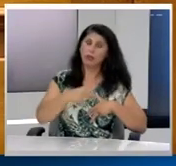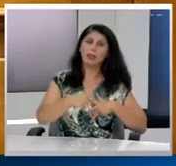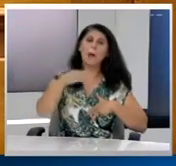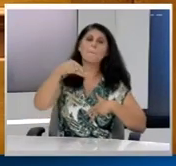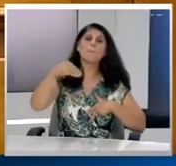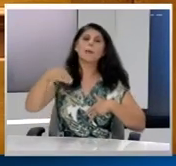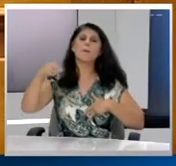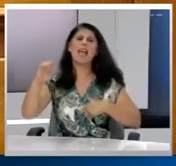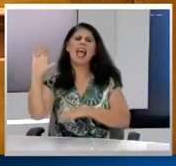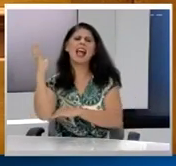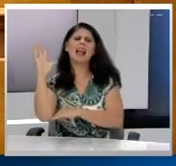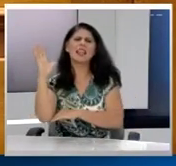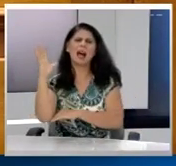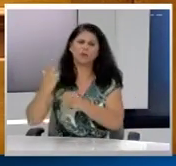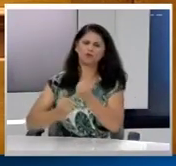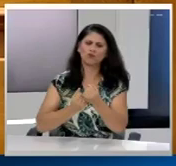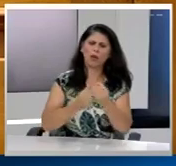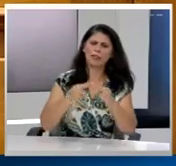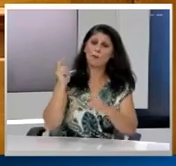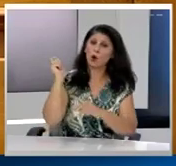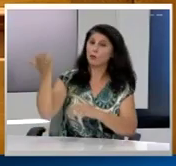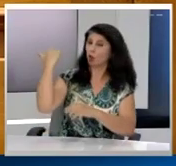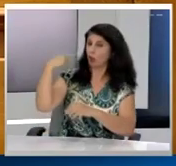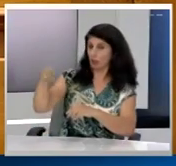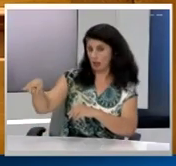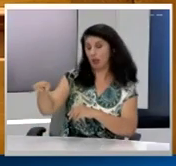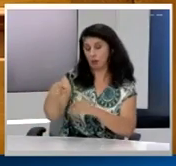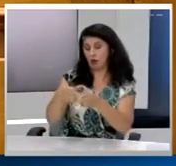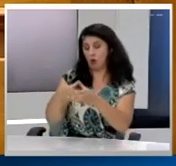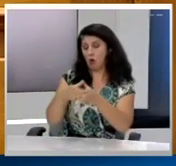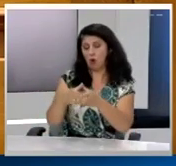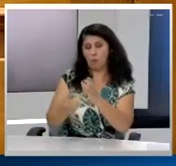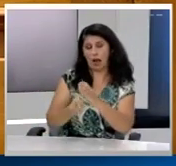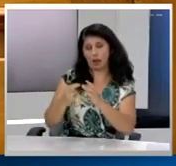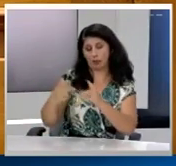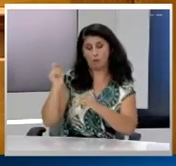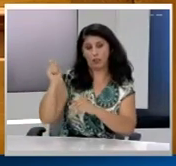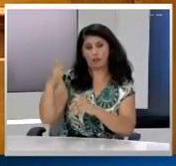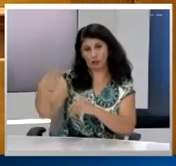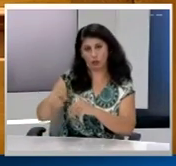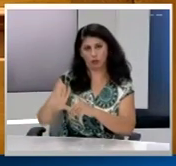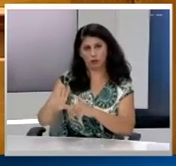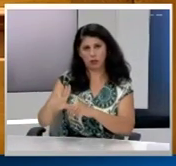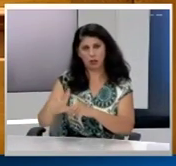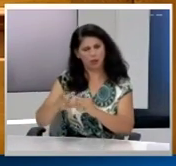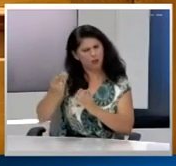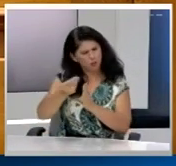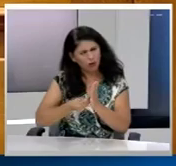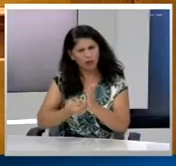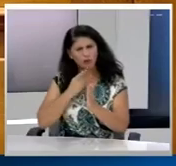μέσα ενημέρωσης που στηρίζαν την αντιπολίτευση τότε, είχατε εκτεταμένα αναφερθεί,